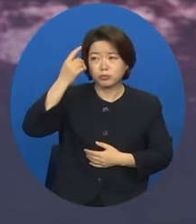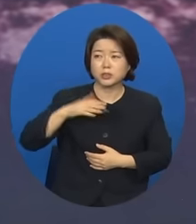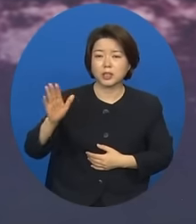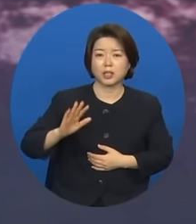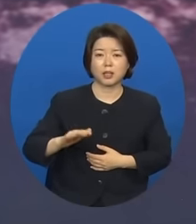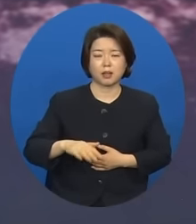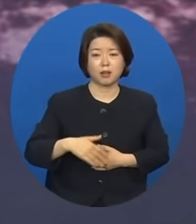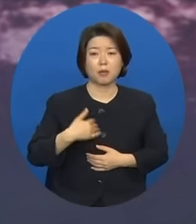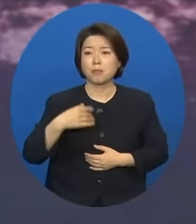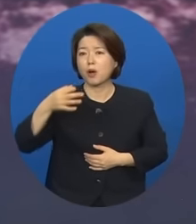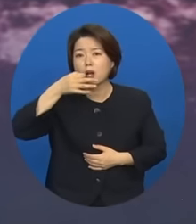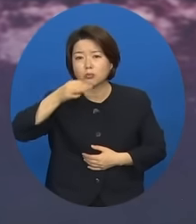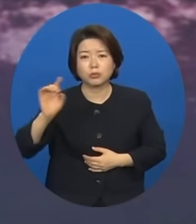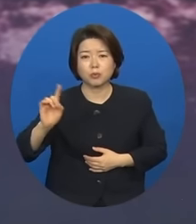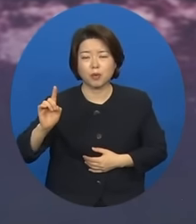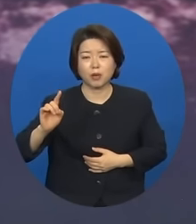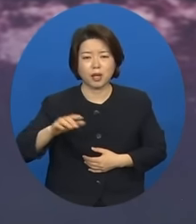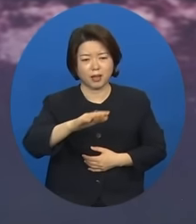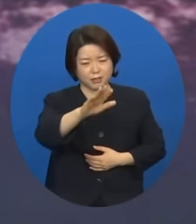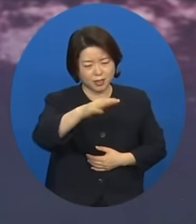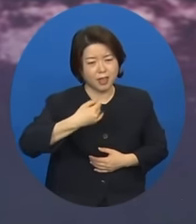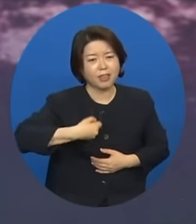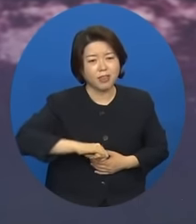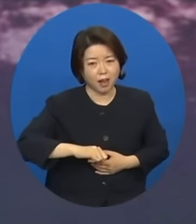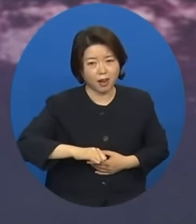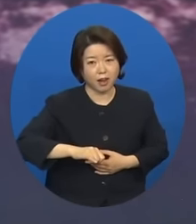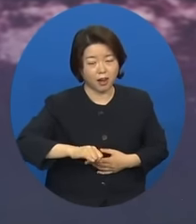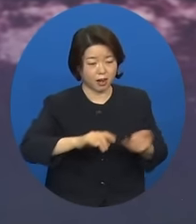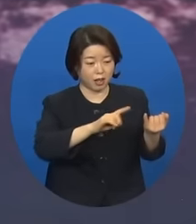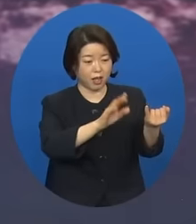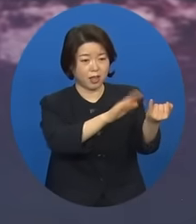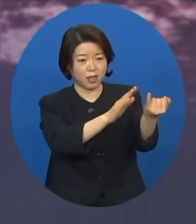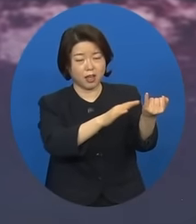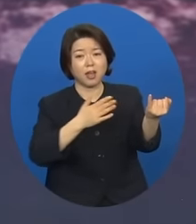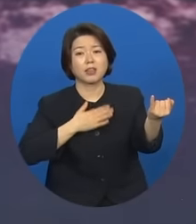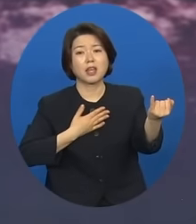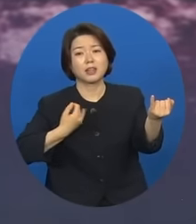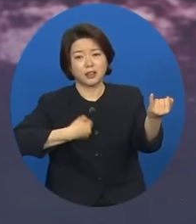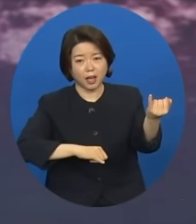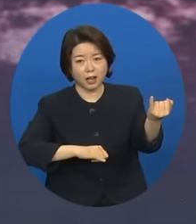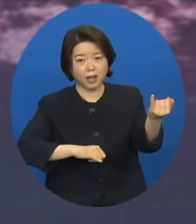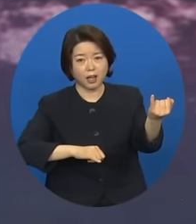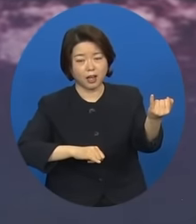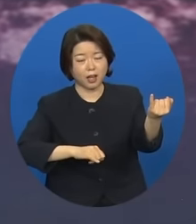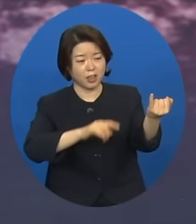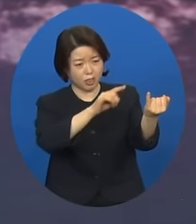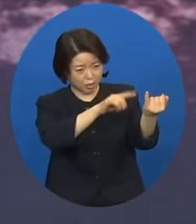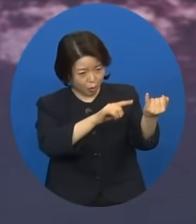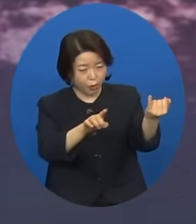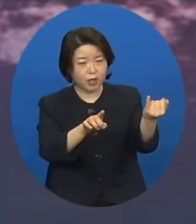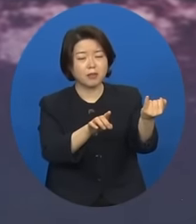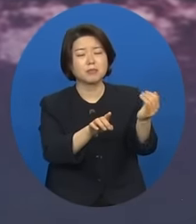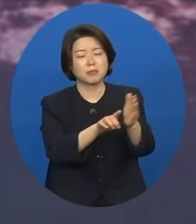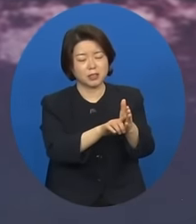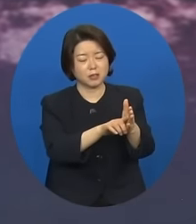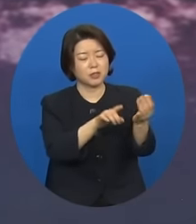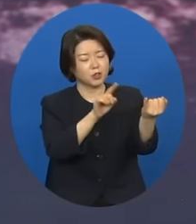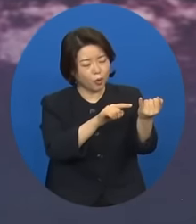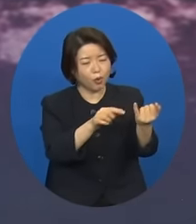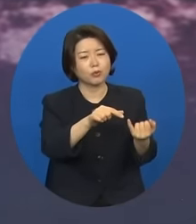부르신다고 따라 내 딸라 그 내 딸이래요 내 딸라 너의 믿음이 너를